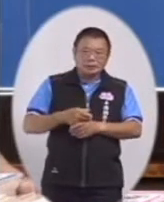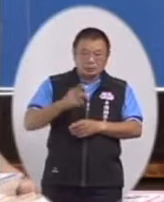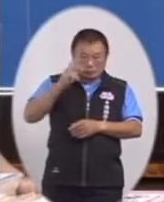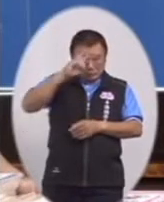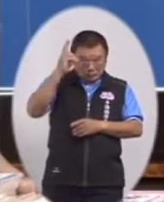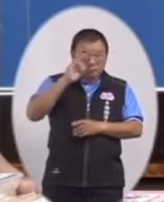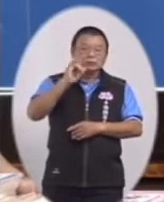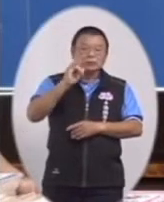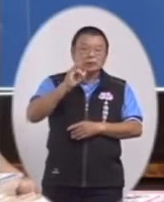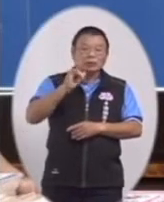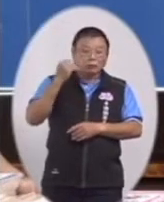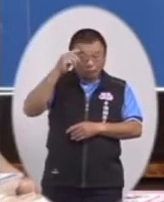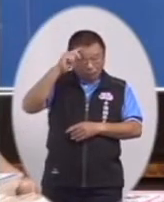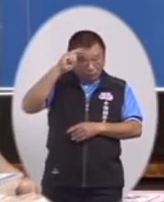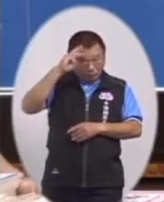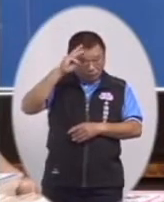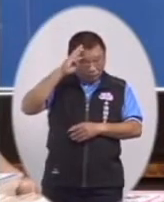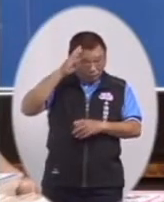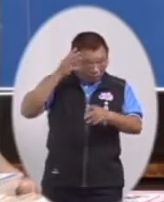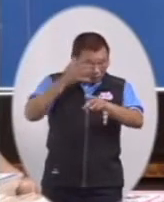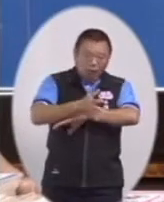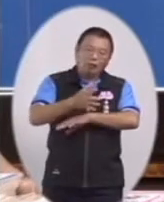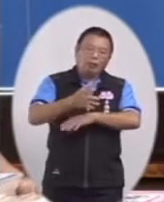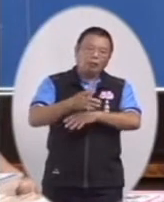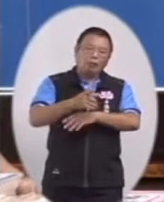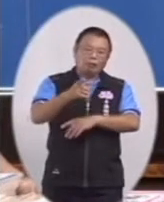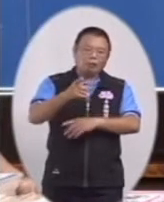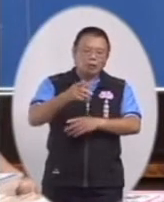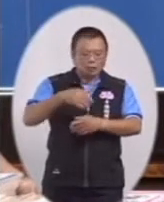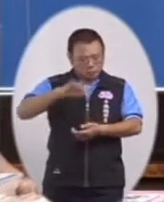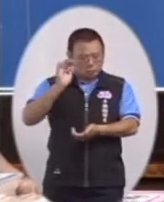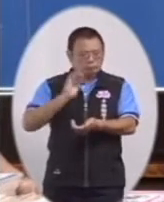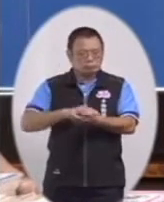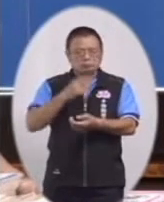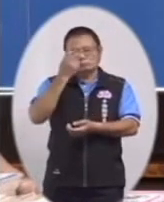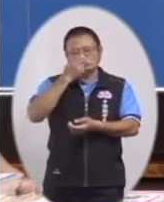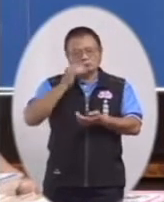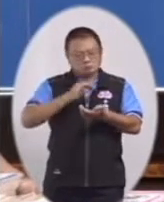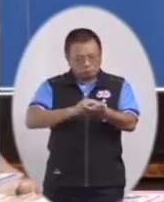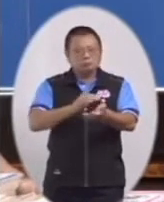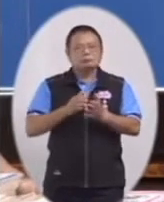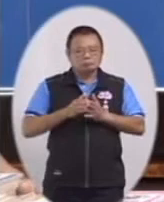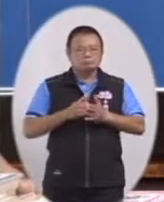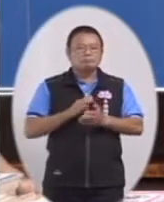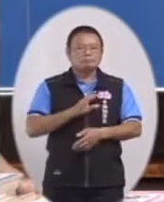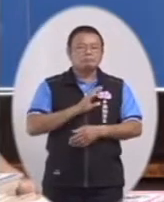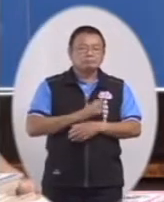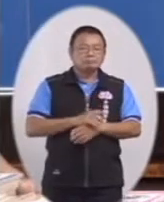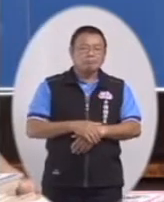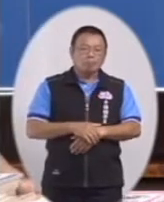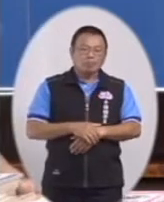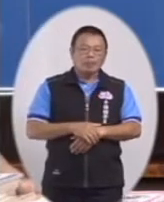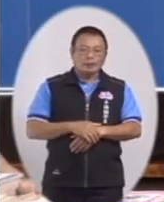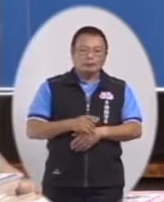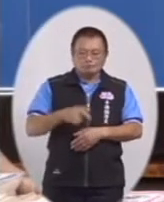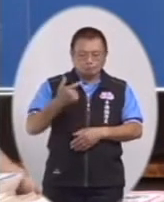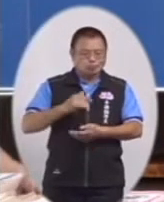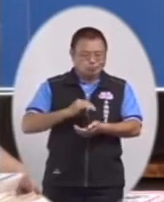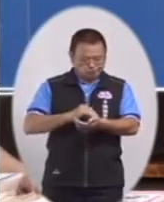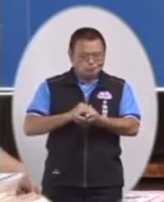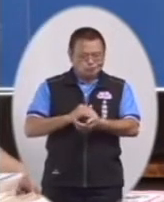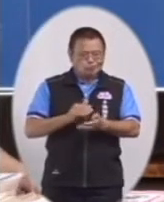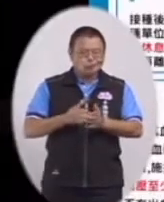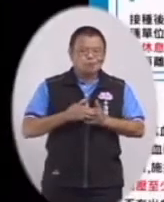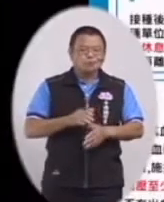时之内也可以缓解，如果超过48小时还有别的严重的过敏或者其他的现象，我们也要尽速来看